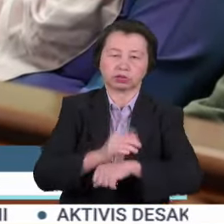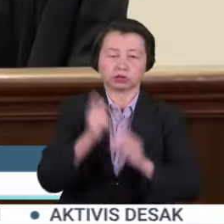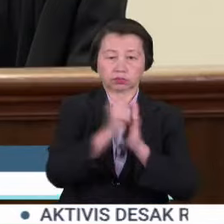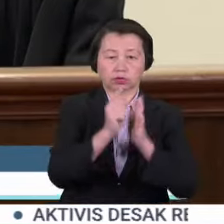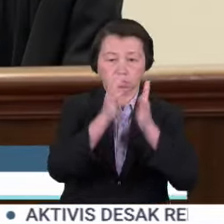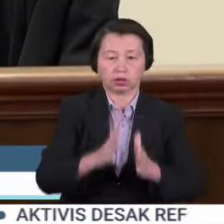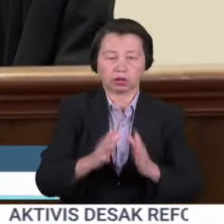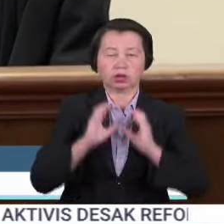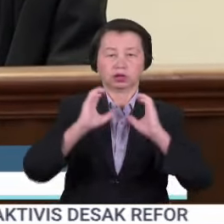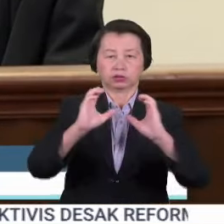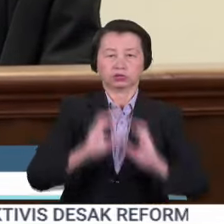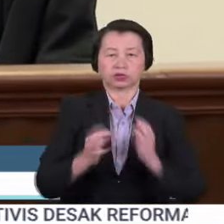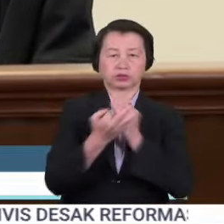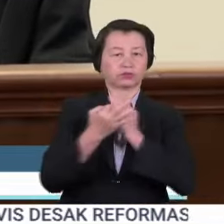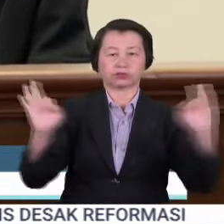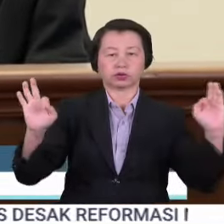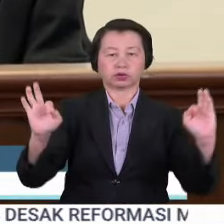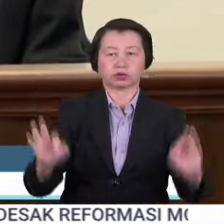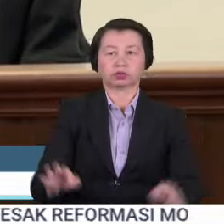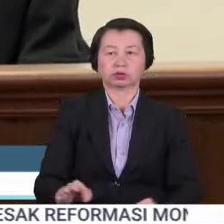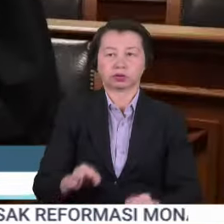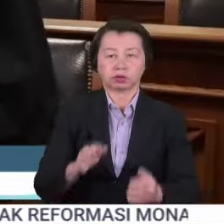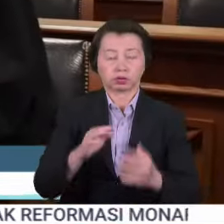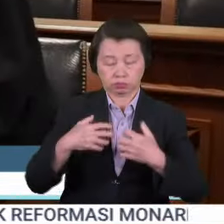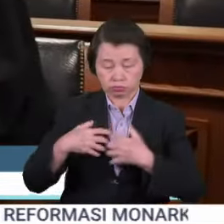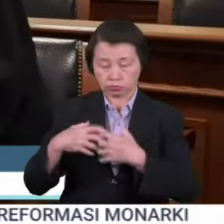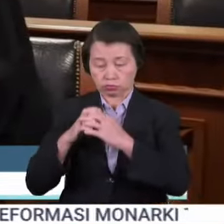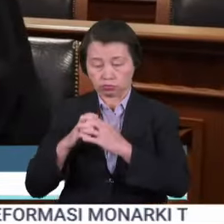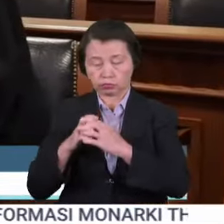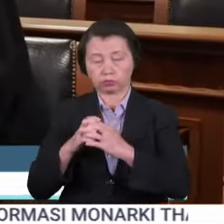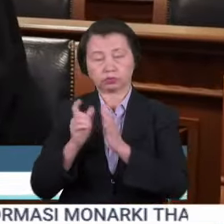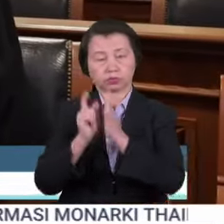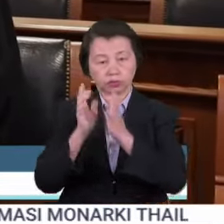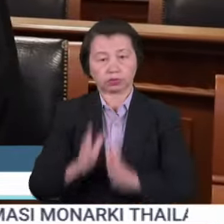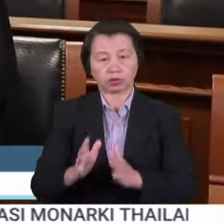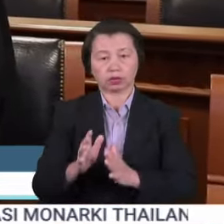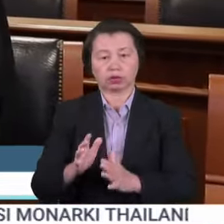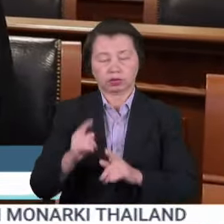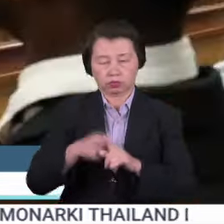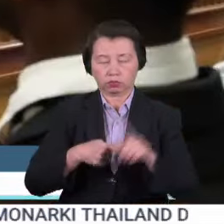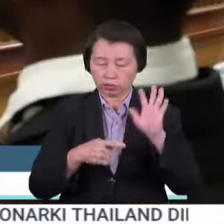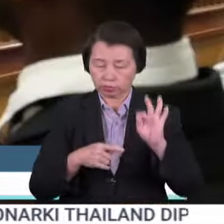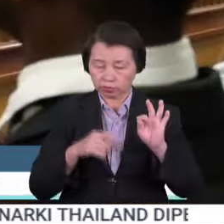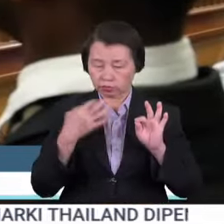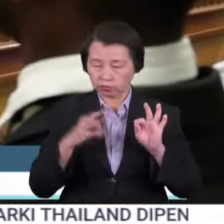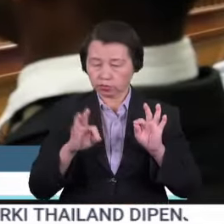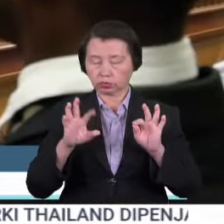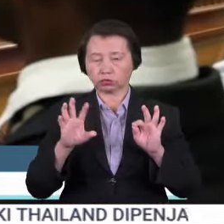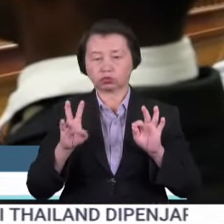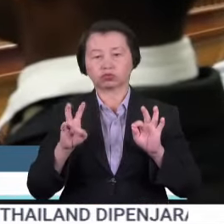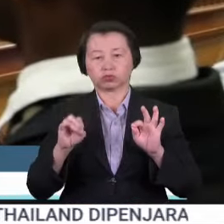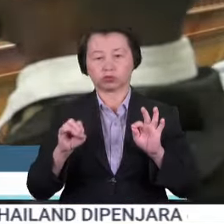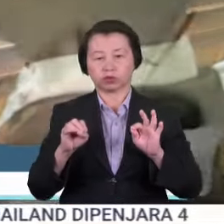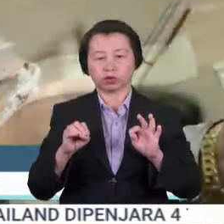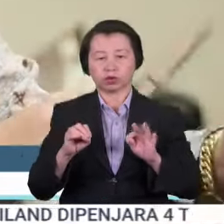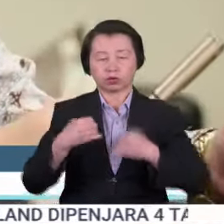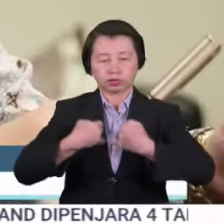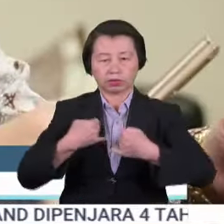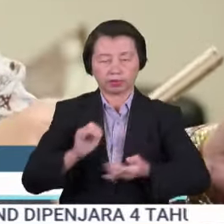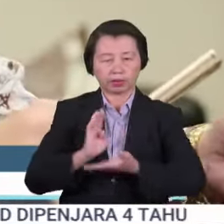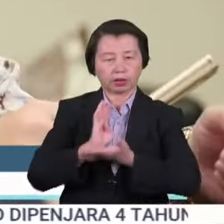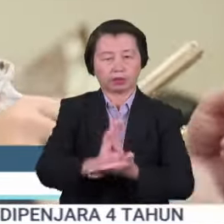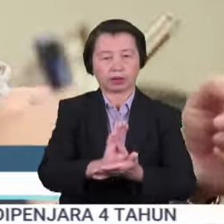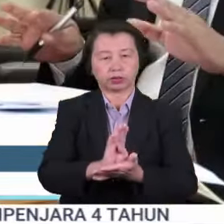guaman secara percuma. Sebaik ditubuhkan secara rasmi pada September 1970, Jabatan Bantuan